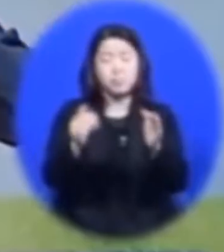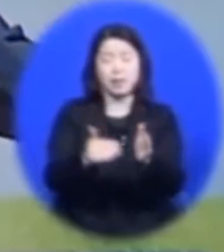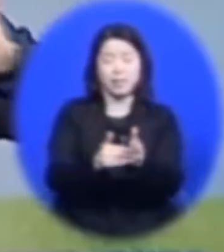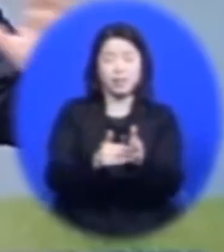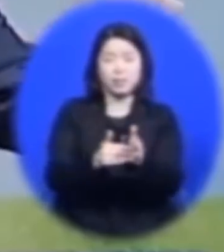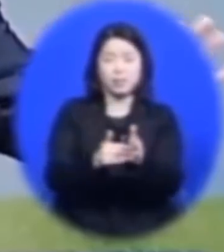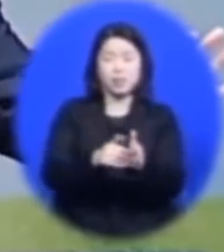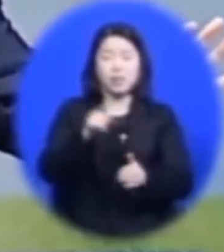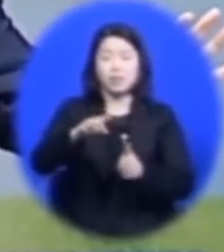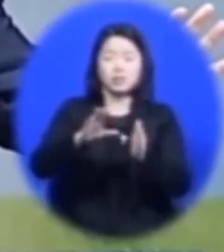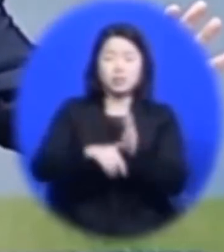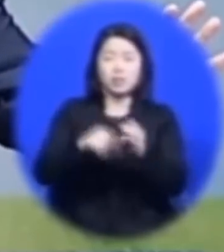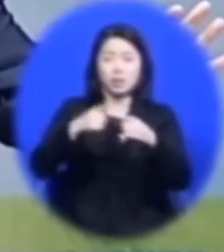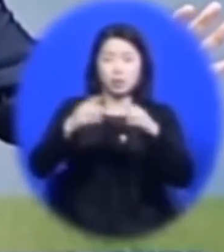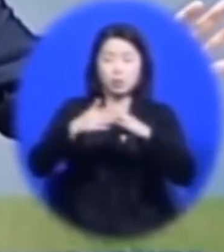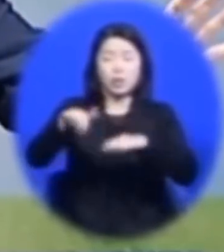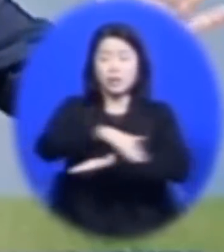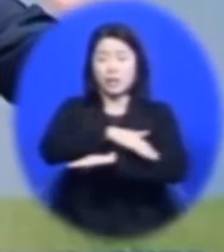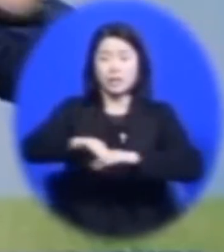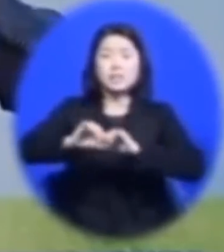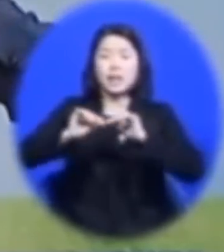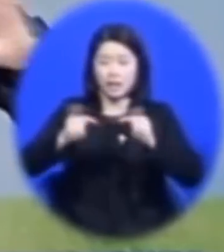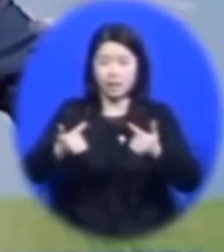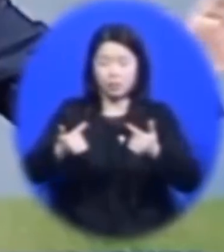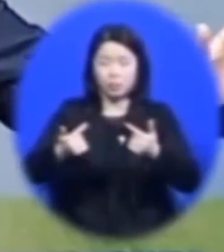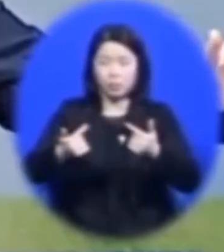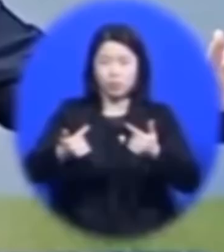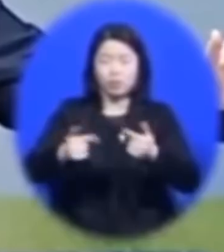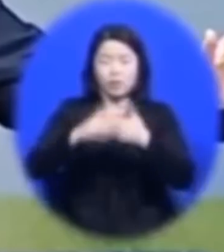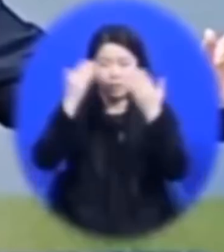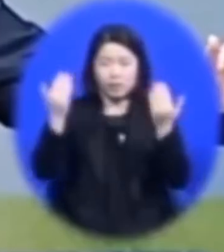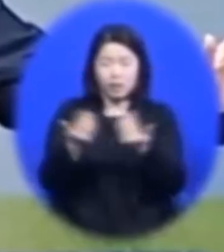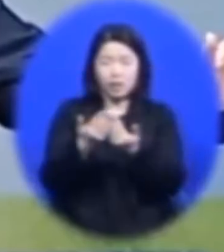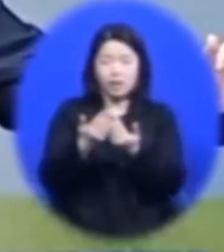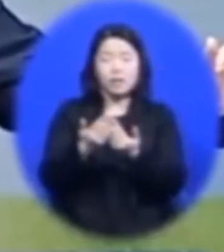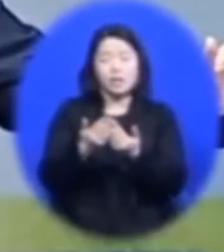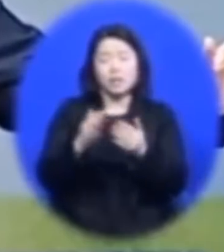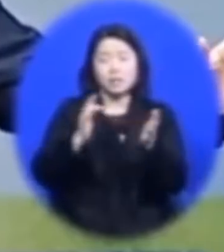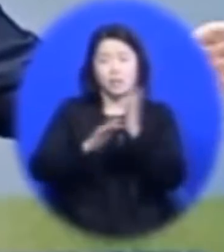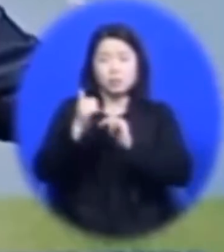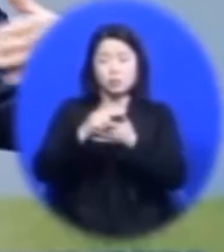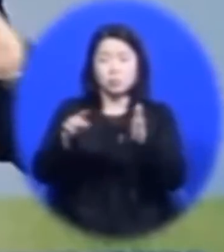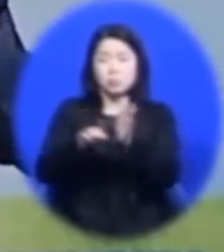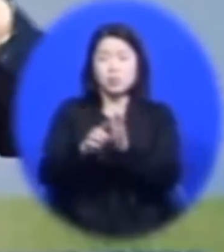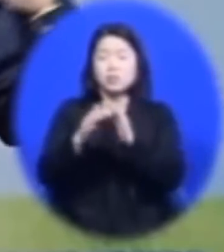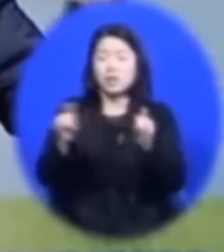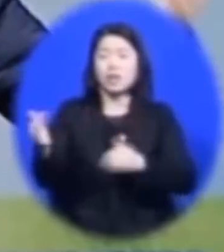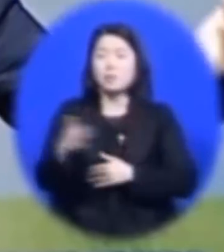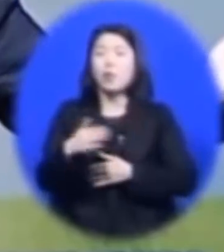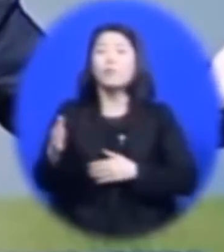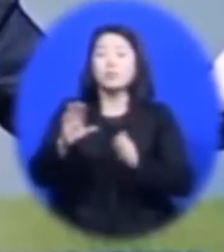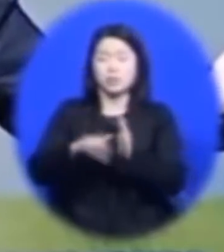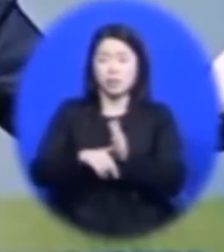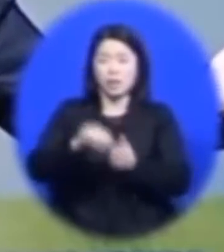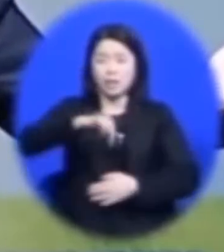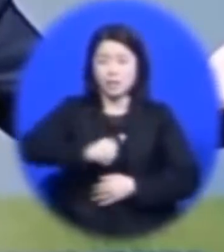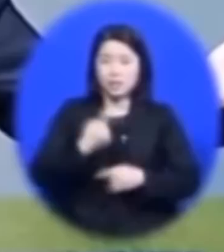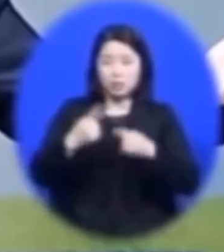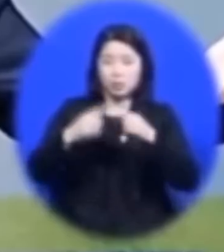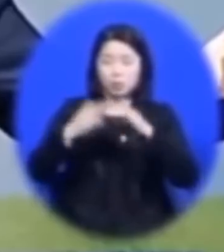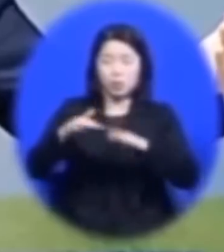그때 당시는 교회를 안 다니던 때 고집에 다 예수 믿는 사람이 없던 때라 자기는 교회를 다니지 않으니까